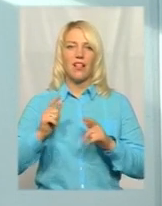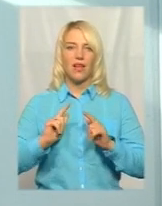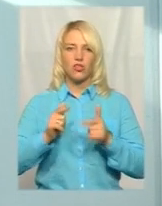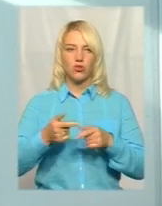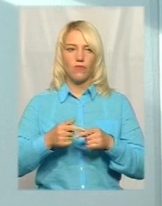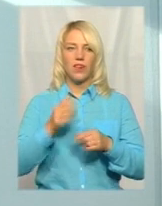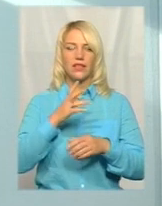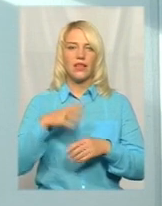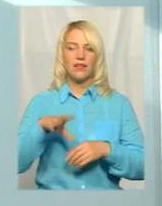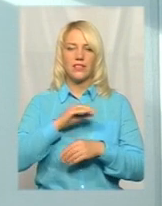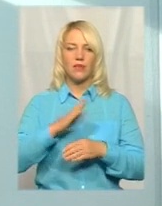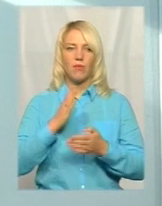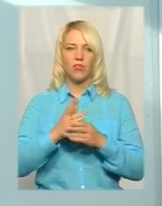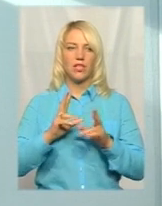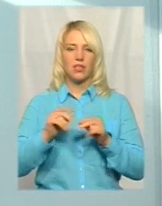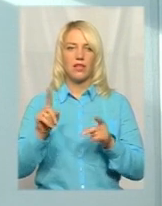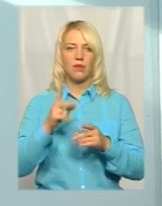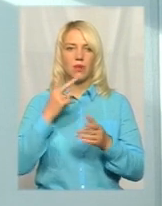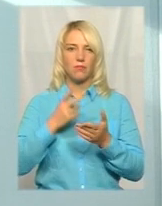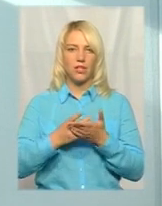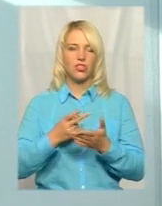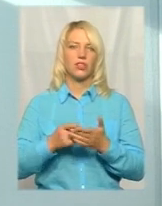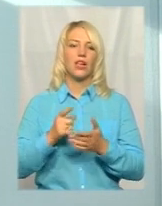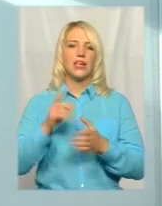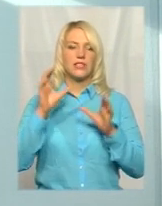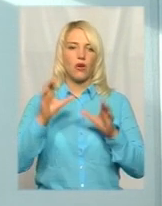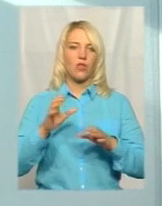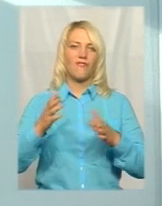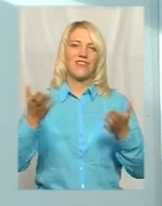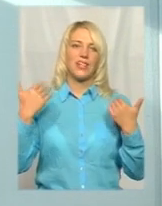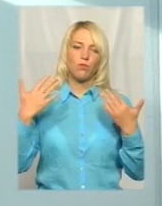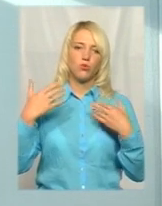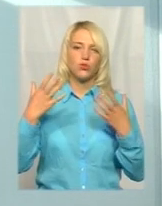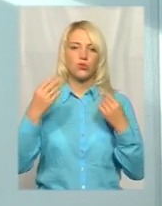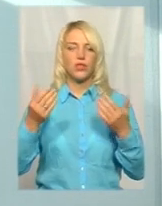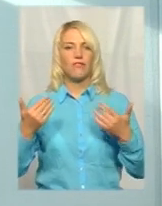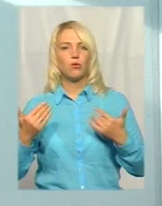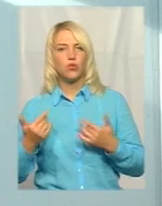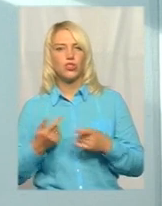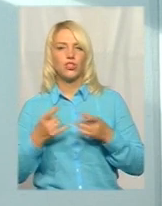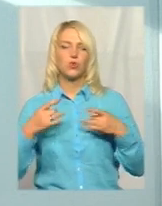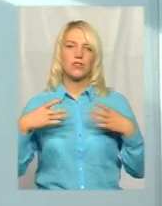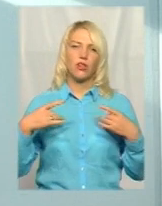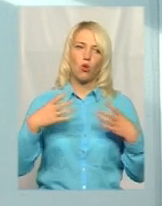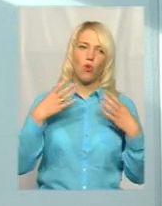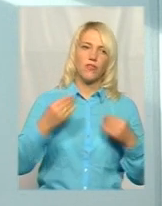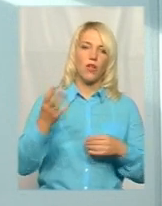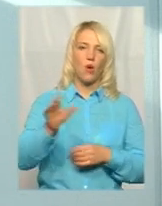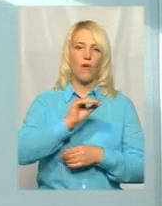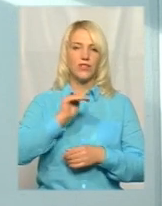має на всі гарантії, які передбачені трудовим законодавством. Тобто відпустка, дні відпочинку, святкові дні і так далі. Коли він